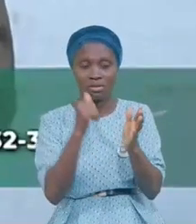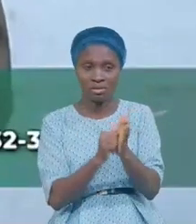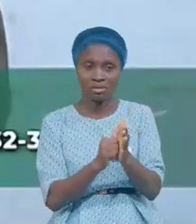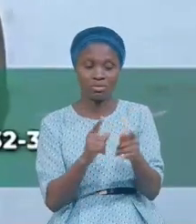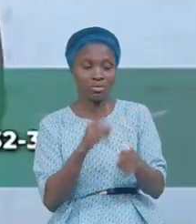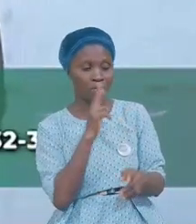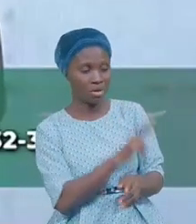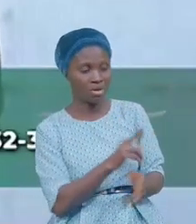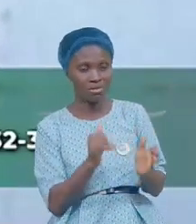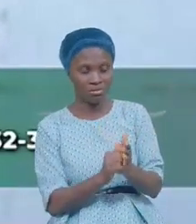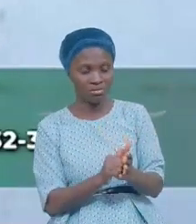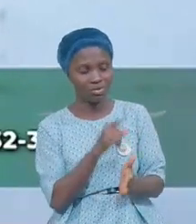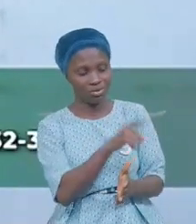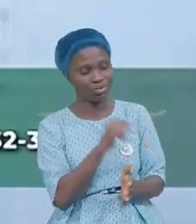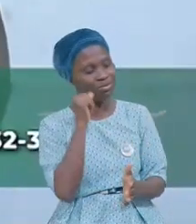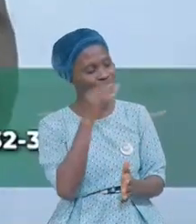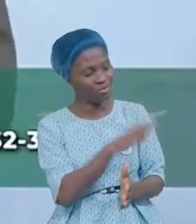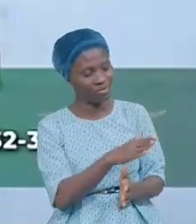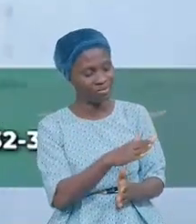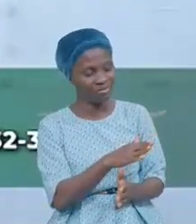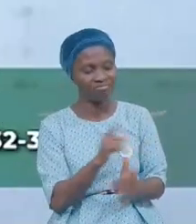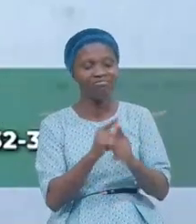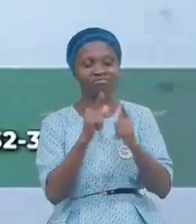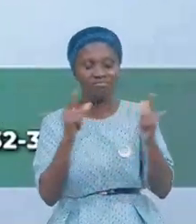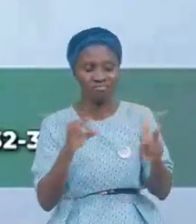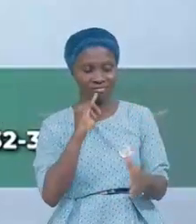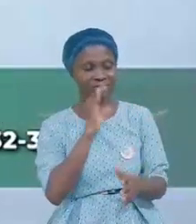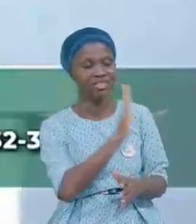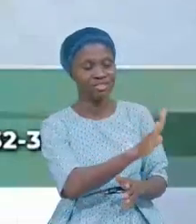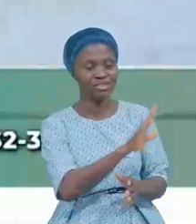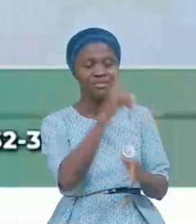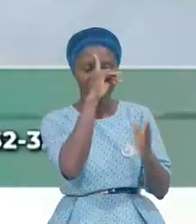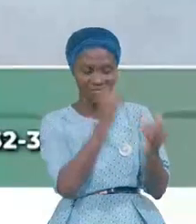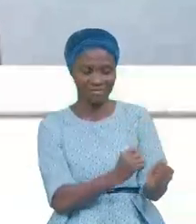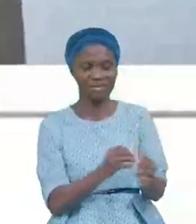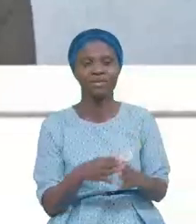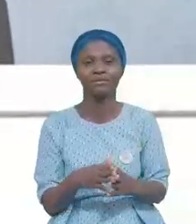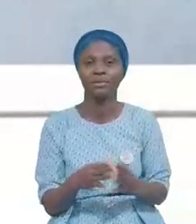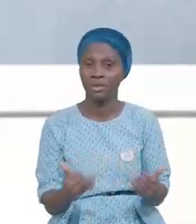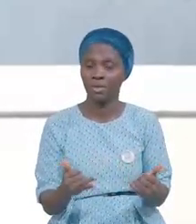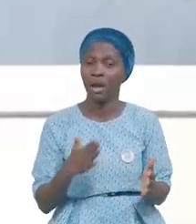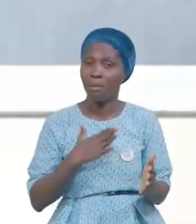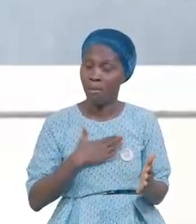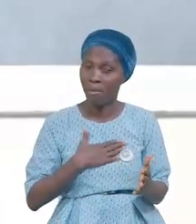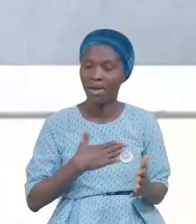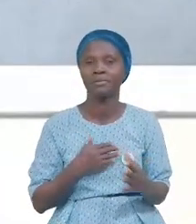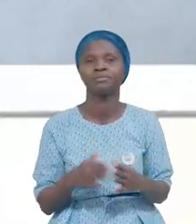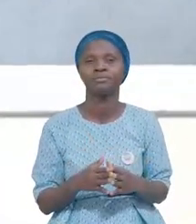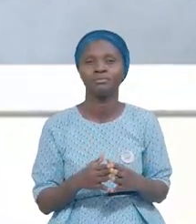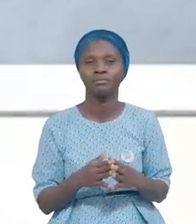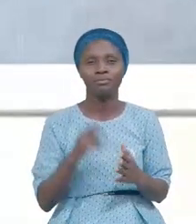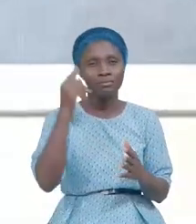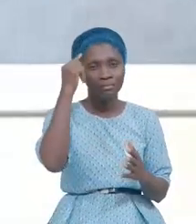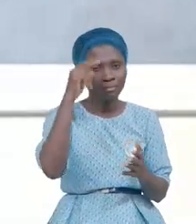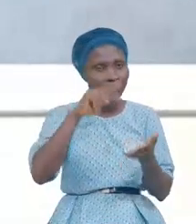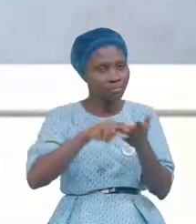femme, ta foi est grande. Alors ce que je veux relever ici, il a